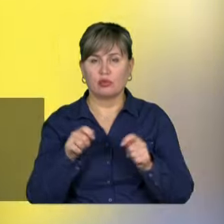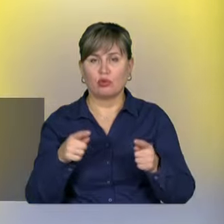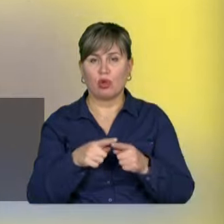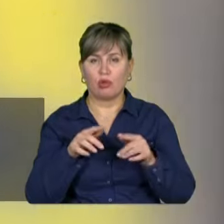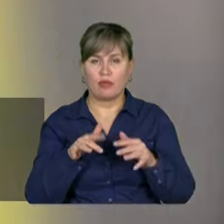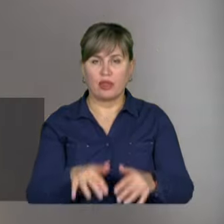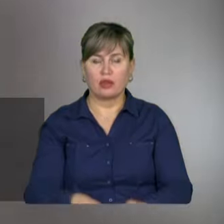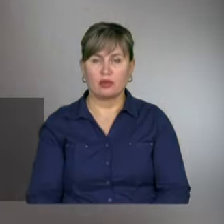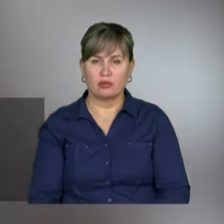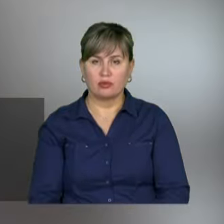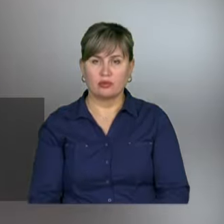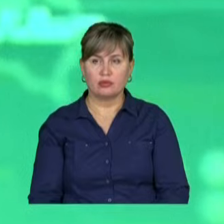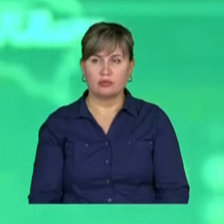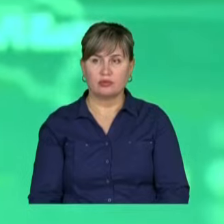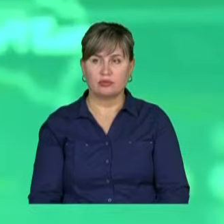уголовное дело.